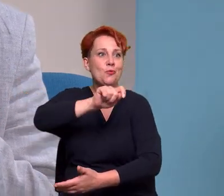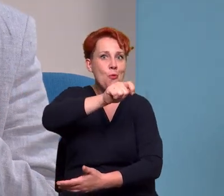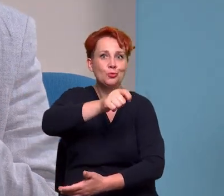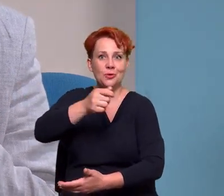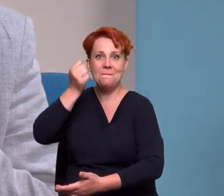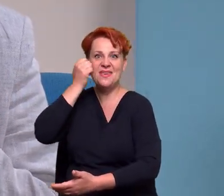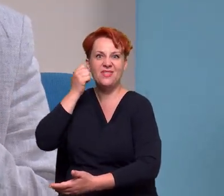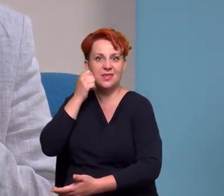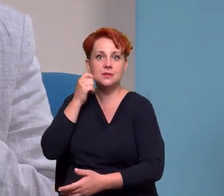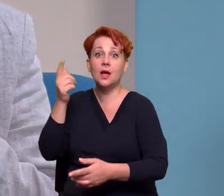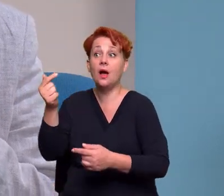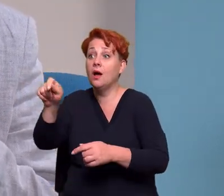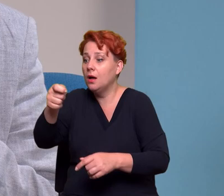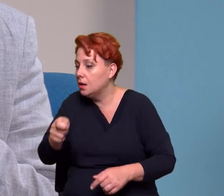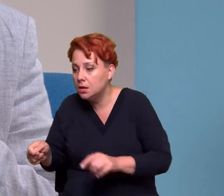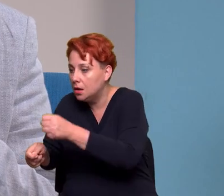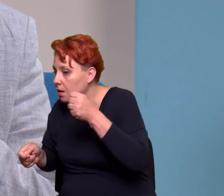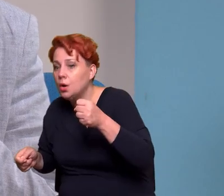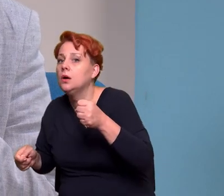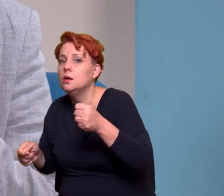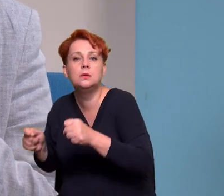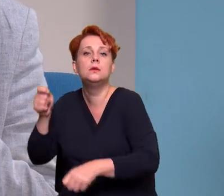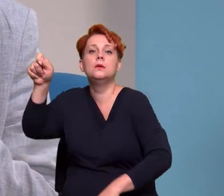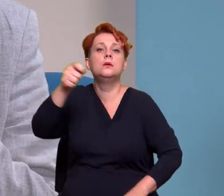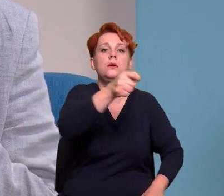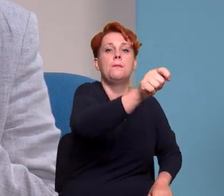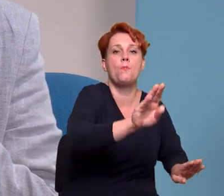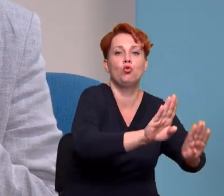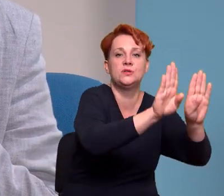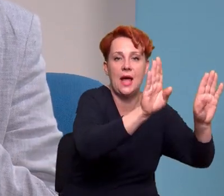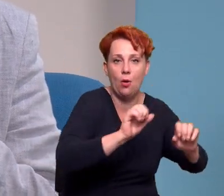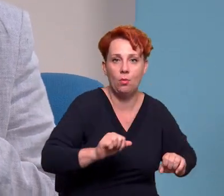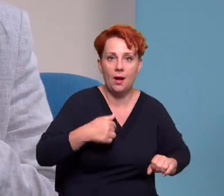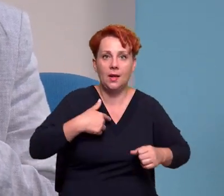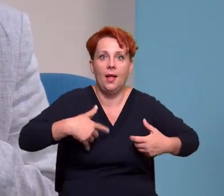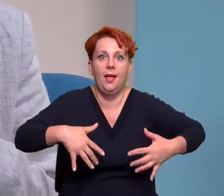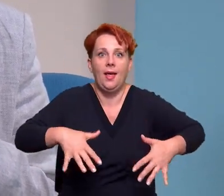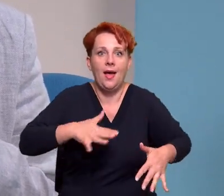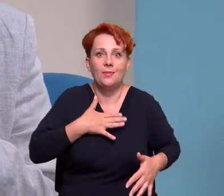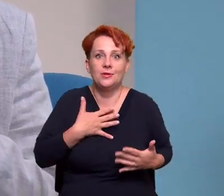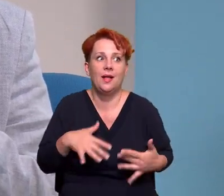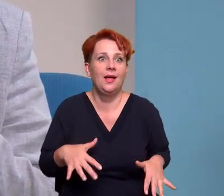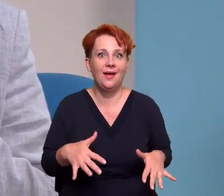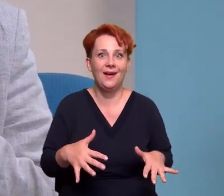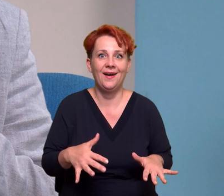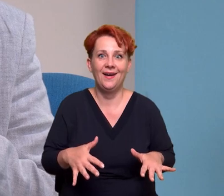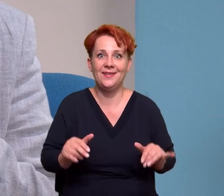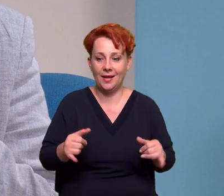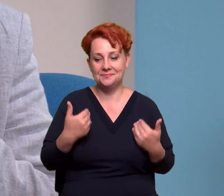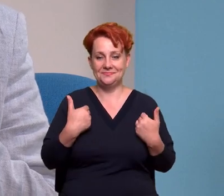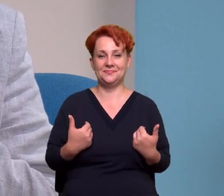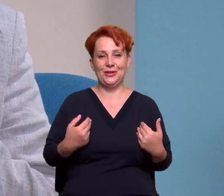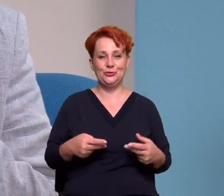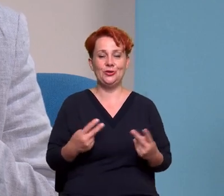do muzeum. I teraz ja oczywiście byłam cała rozedrgana emocjonalnie. Dziennikarz,